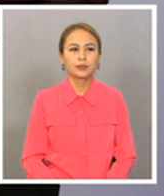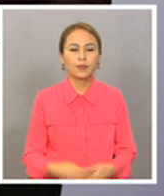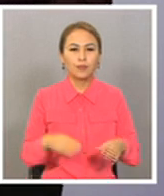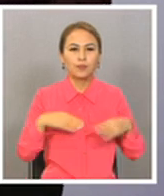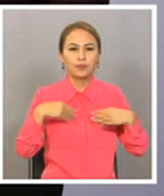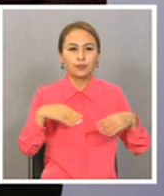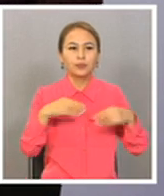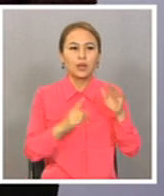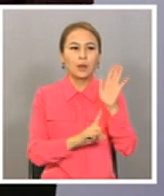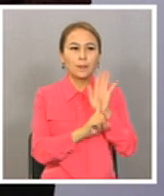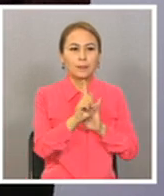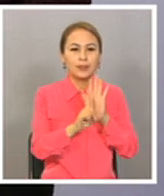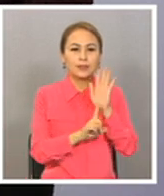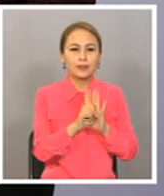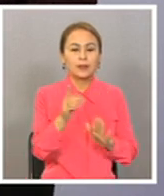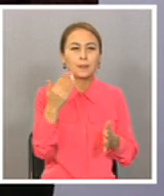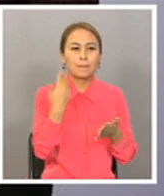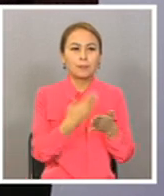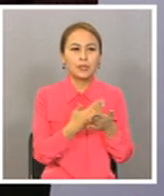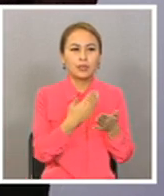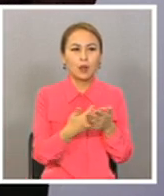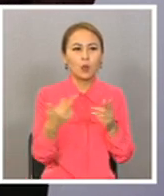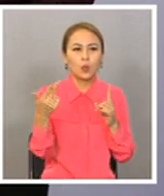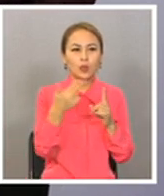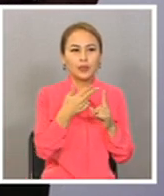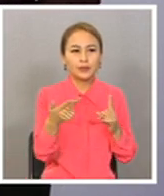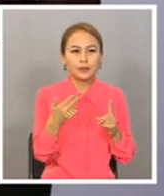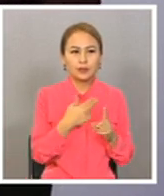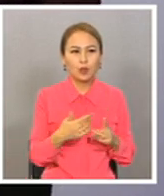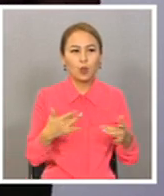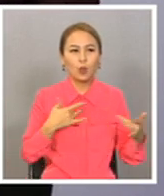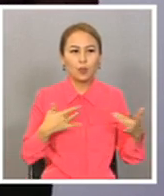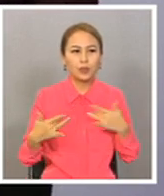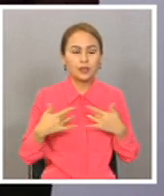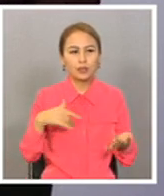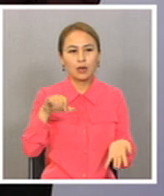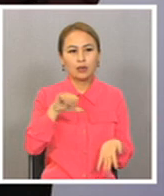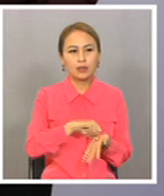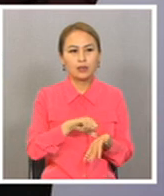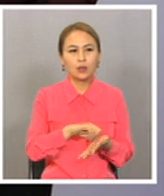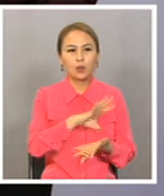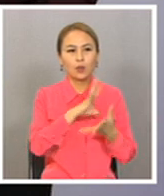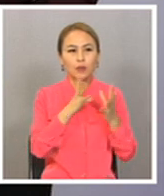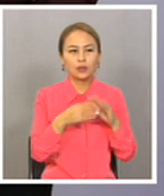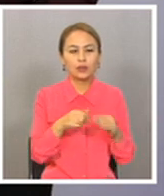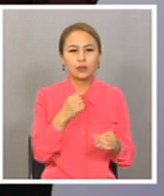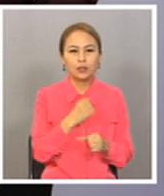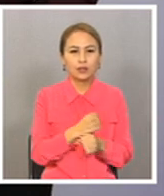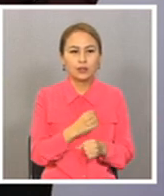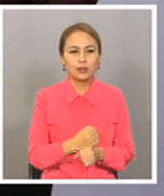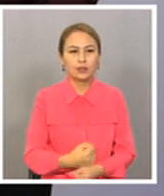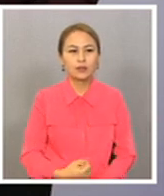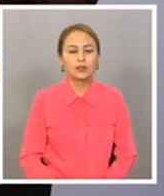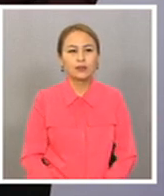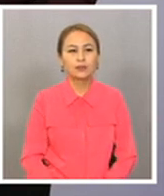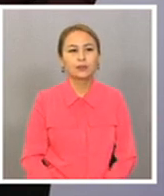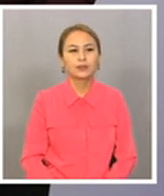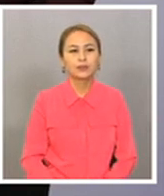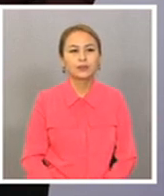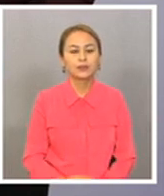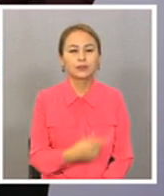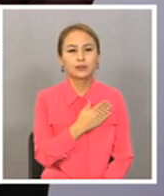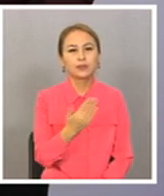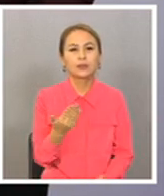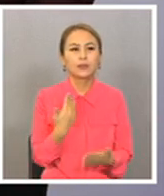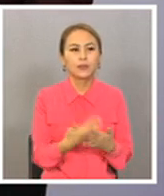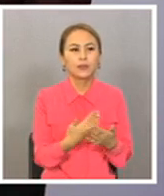Егіннің бастары мысал өлеңіндегі кейіпкер образына қатысты қорытынды жасаңыз. Сіздерге мысал өлең